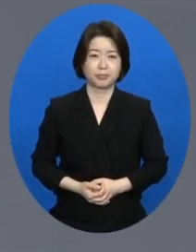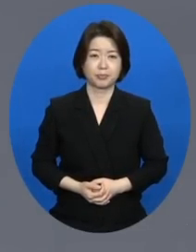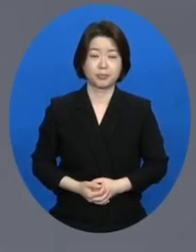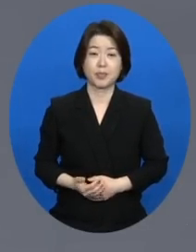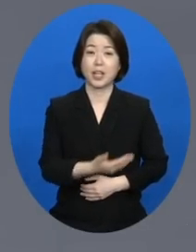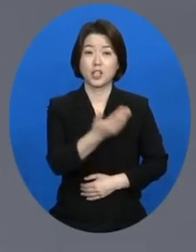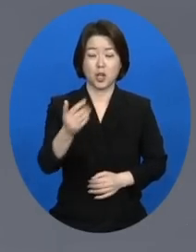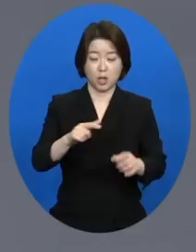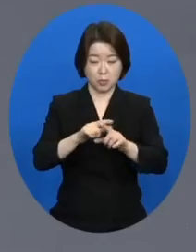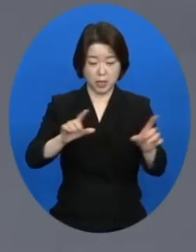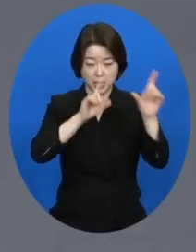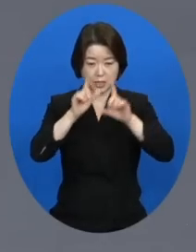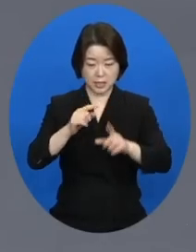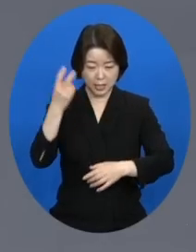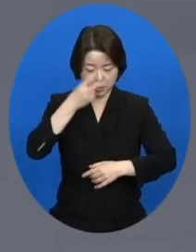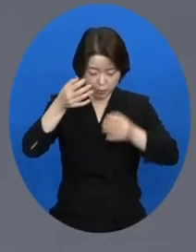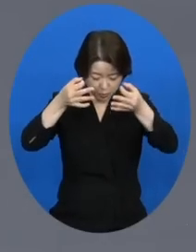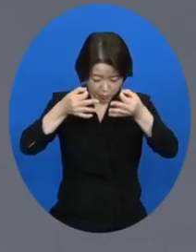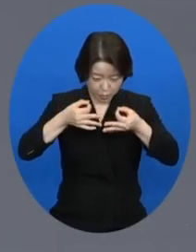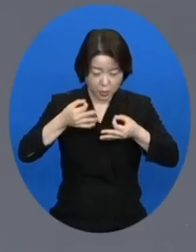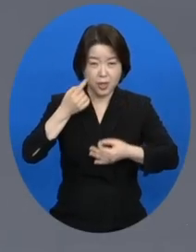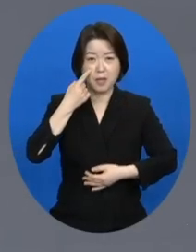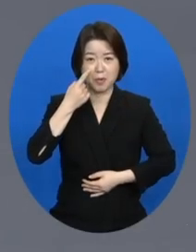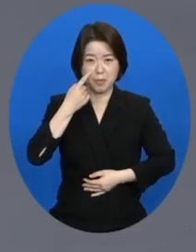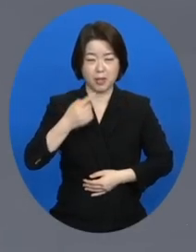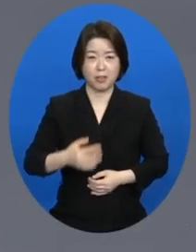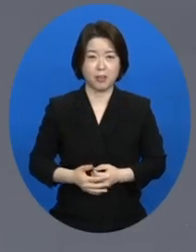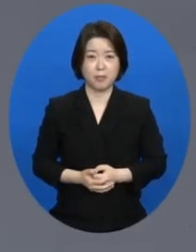여러분들이 일상을 한번 점검해 보시길 바랍니다.